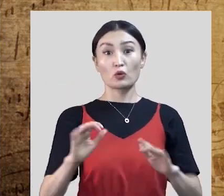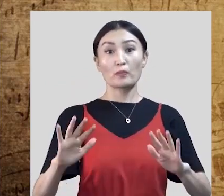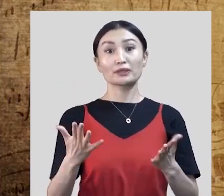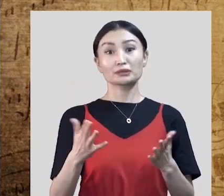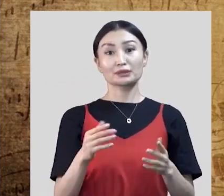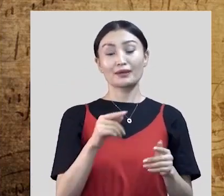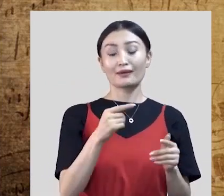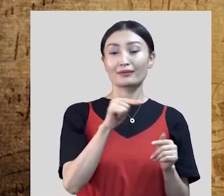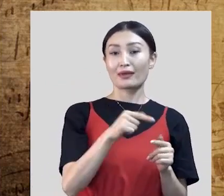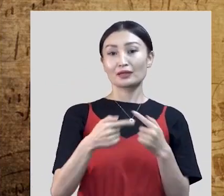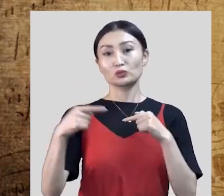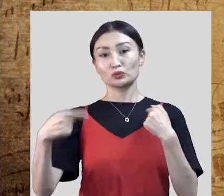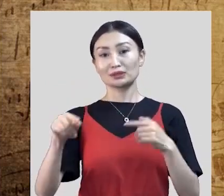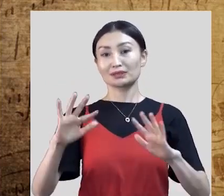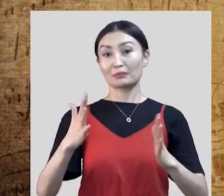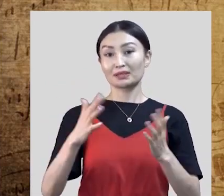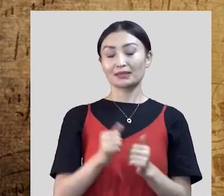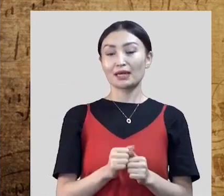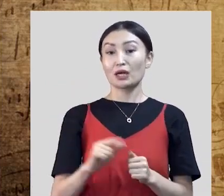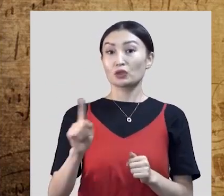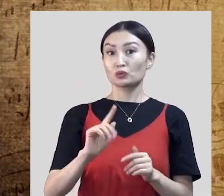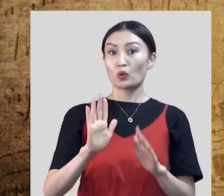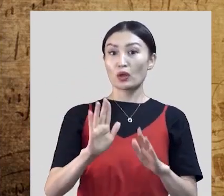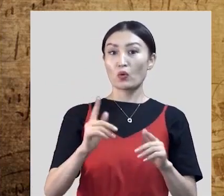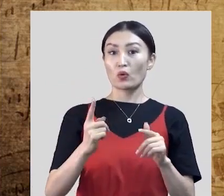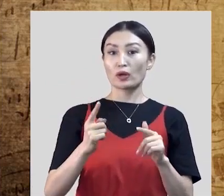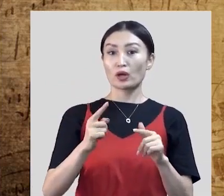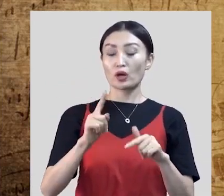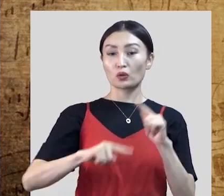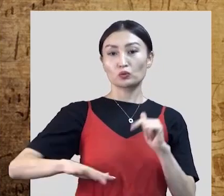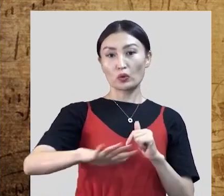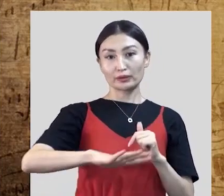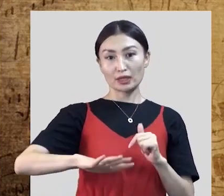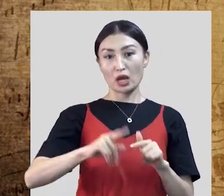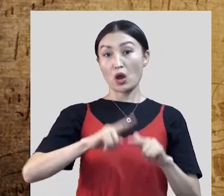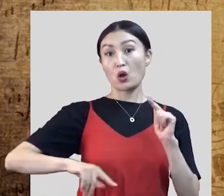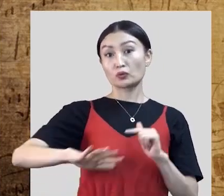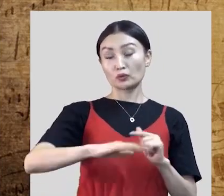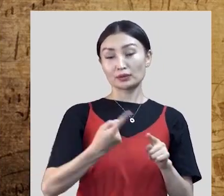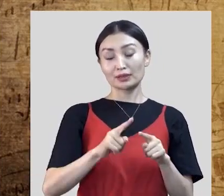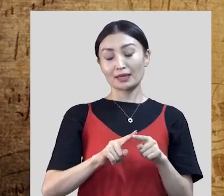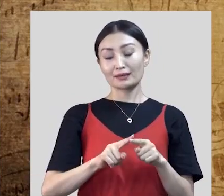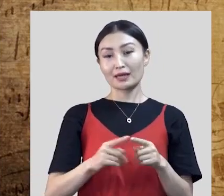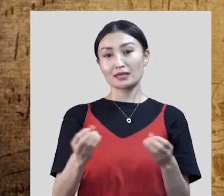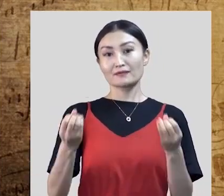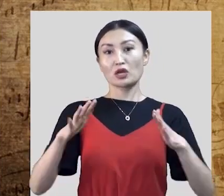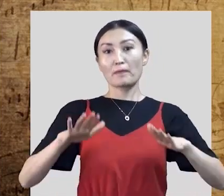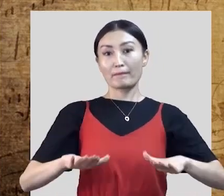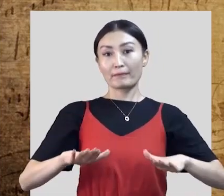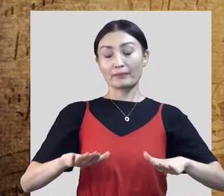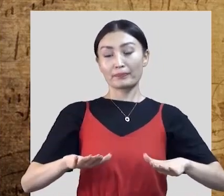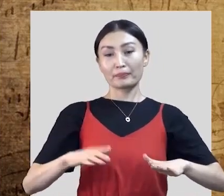происходили те или иные события. Что такое Родина? Родина — это священное для всех людей